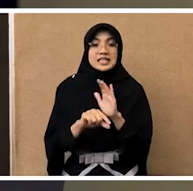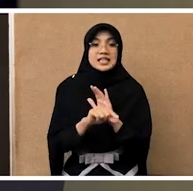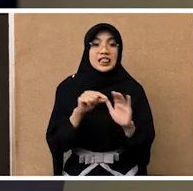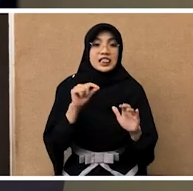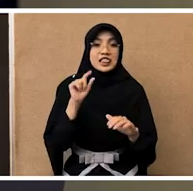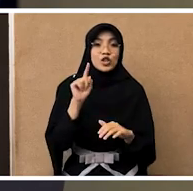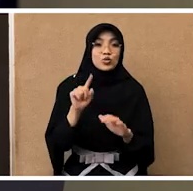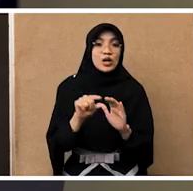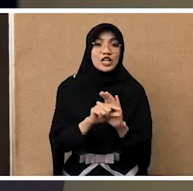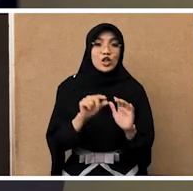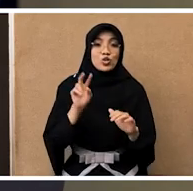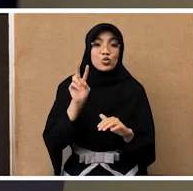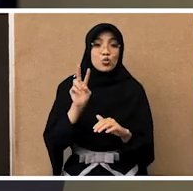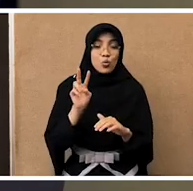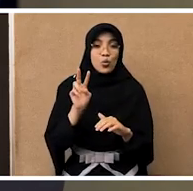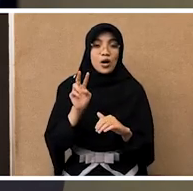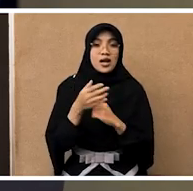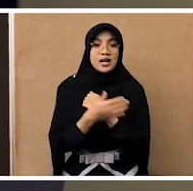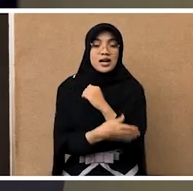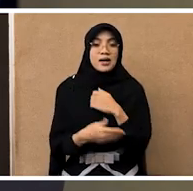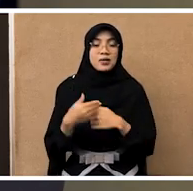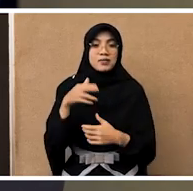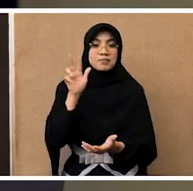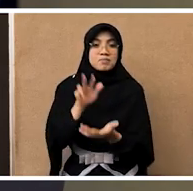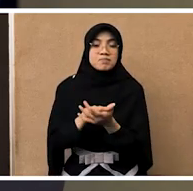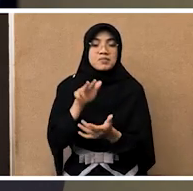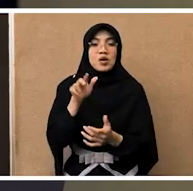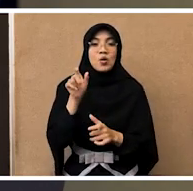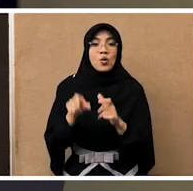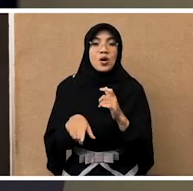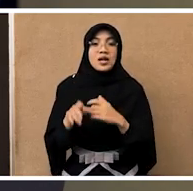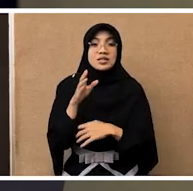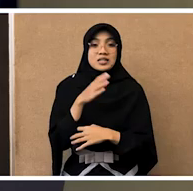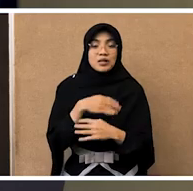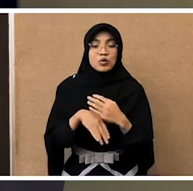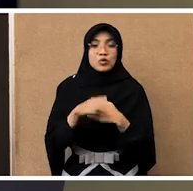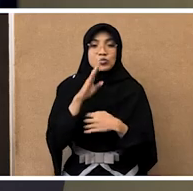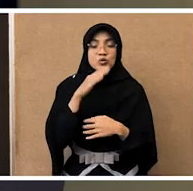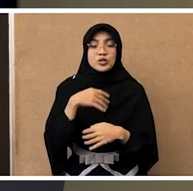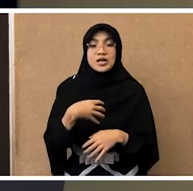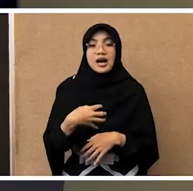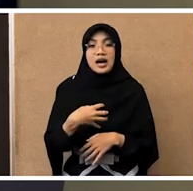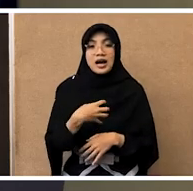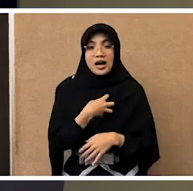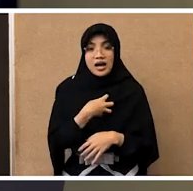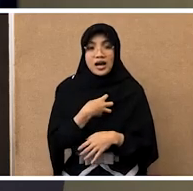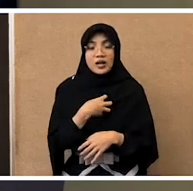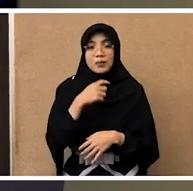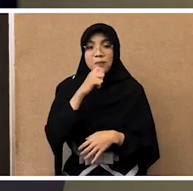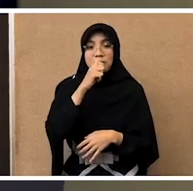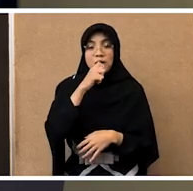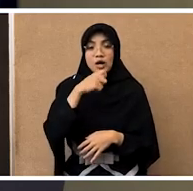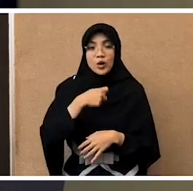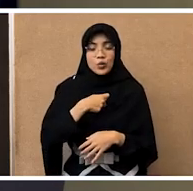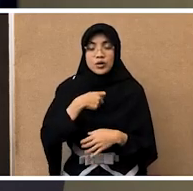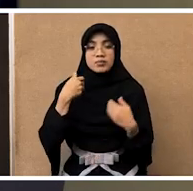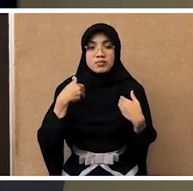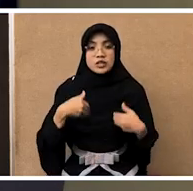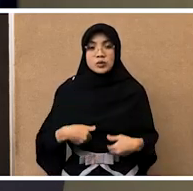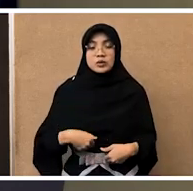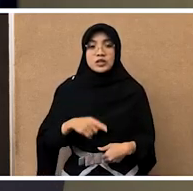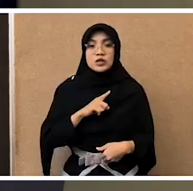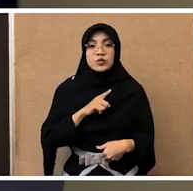dan ayat 2 negara-negara pihak menegaskan kembali bahwa penyandang disabilitas memiliki hak atas pengakuan sebagai individu